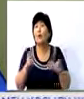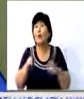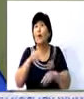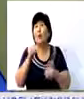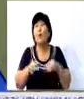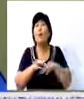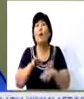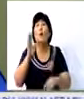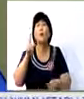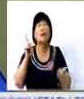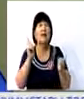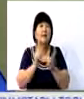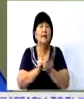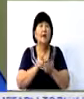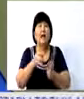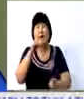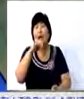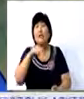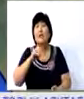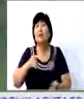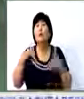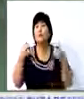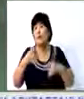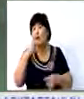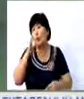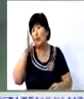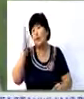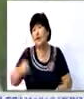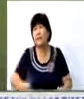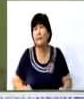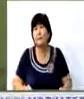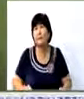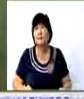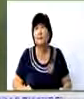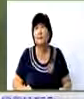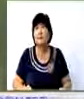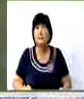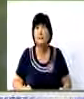ойынын өткізеді. Кездесу Қазспорт телеарнасынан көрсетіледі. Асқар Тәжиев, Қанат Махамбет, Қызылорда телеарнасы.